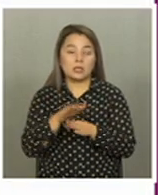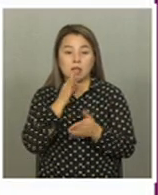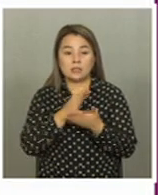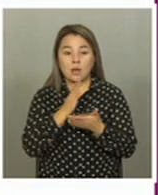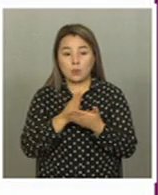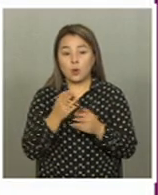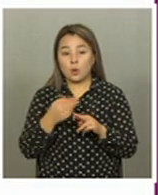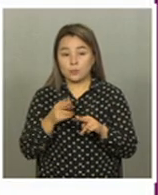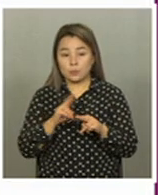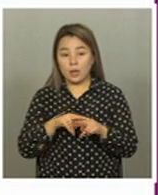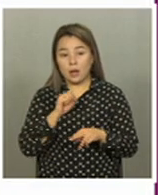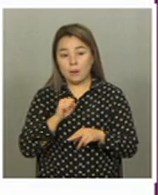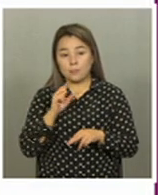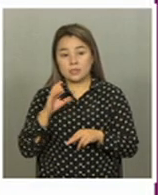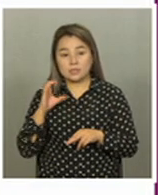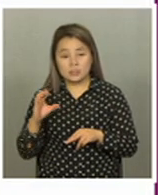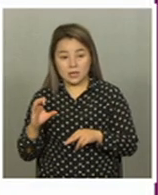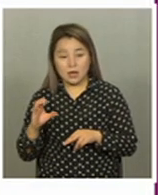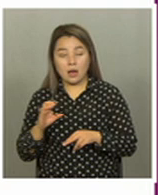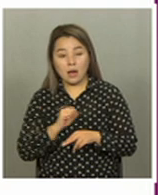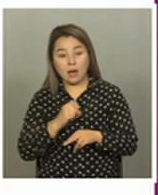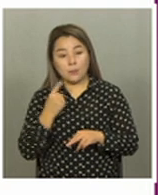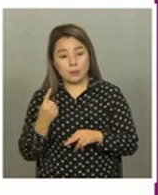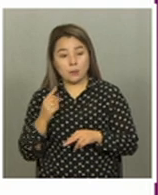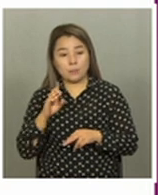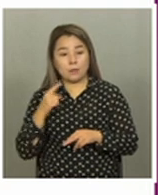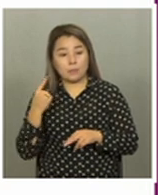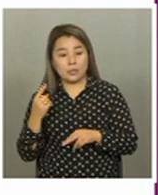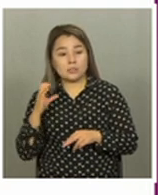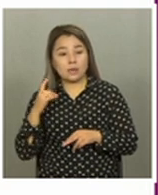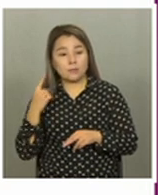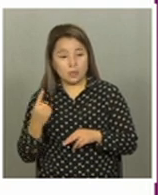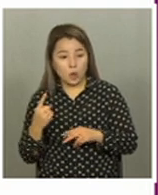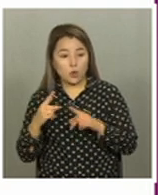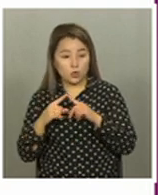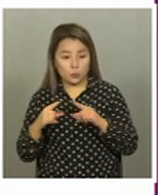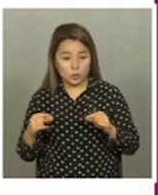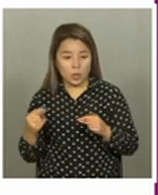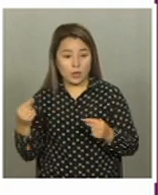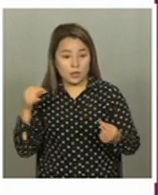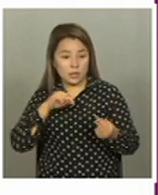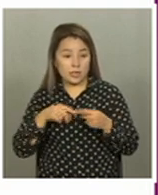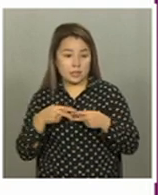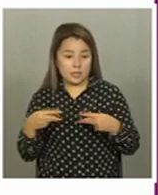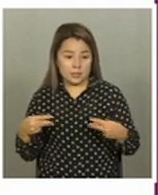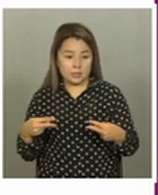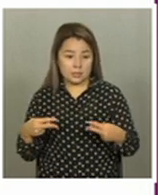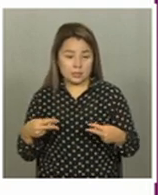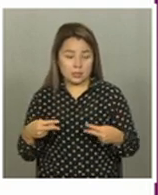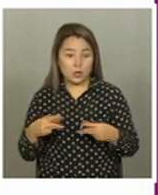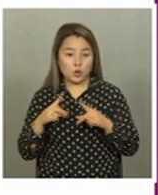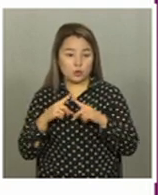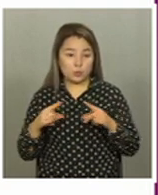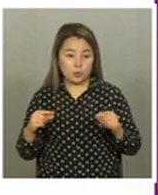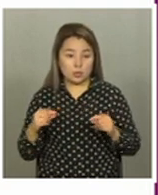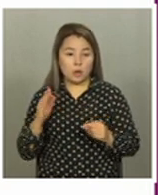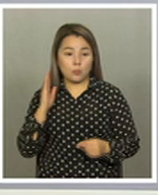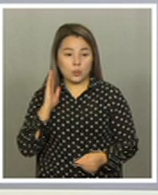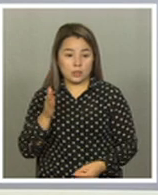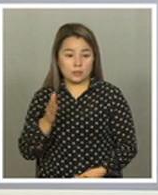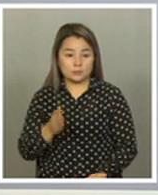бұл А, Б, С және А1, Б1, С1 үшбұрыштары өзара тең үшбұрыштар болып